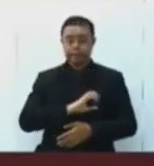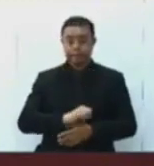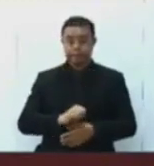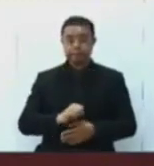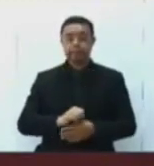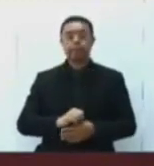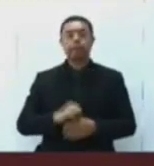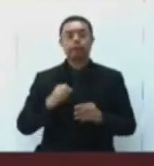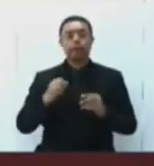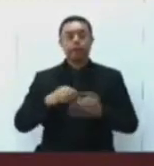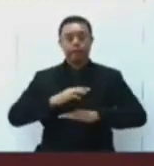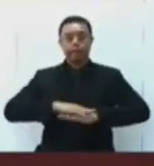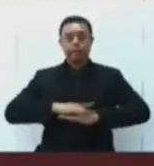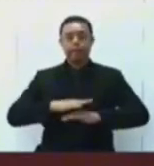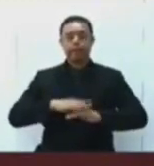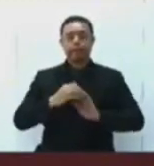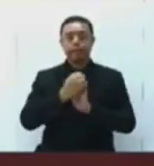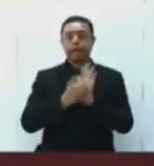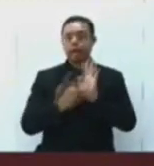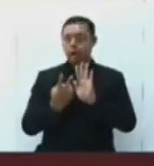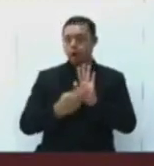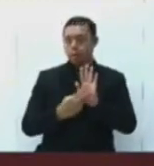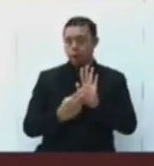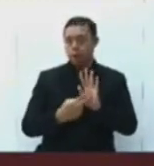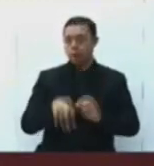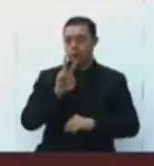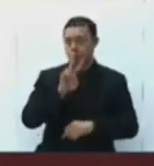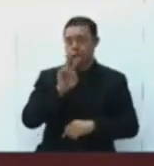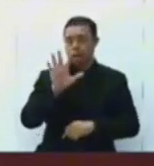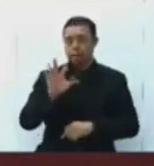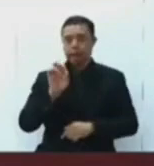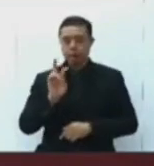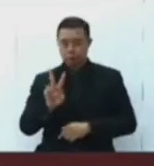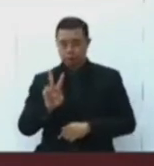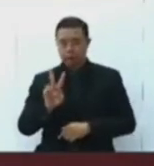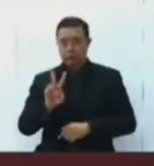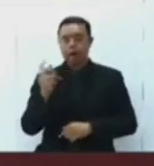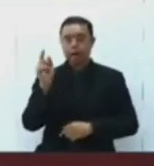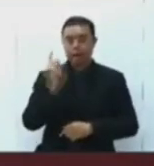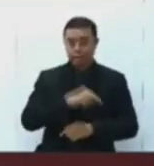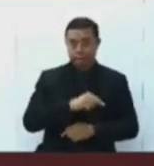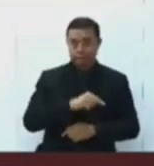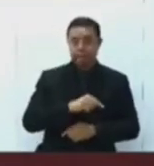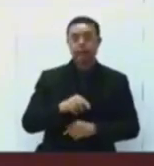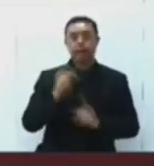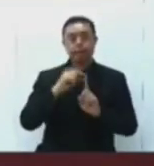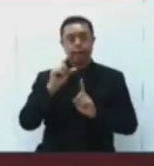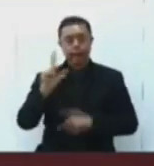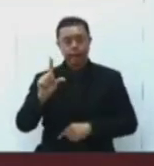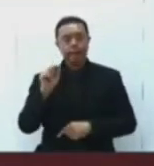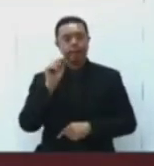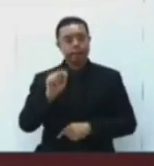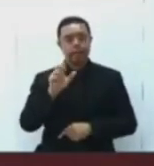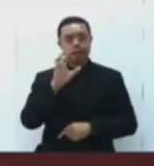Bismillahirrahmanirrahim berita acara nomor 252 Gar